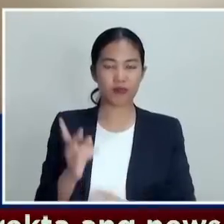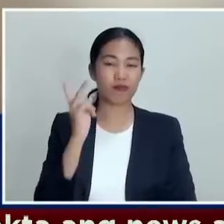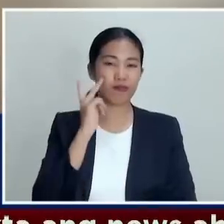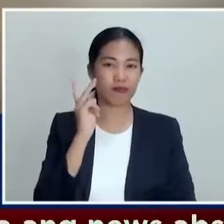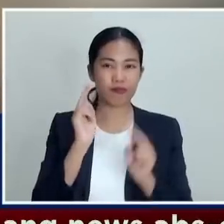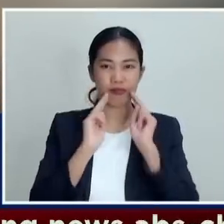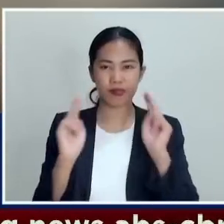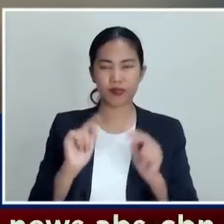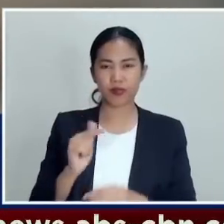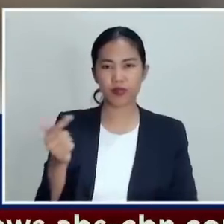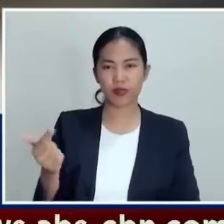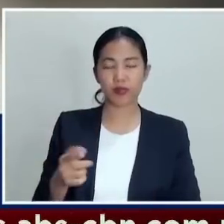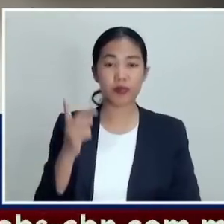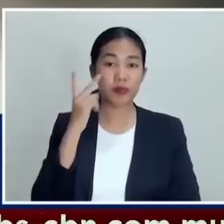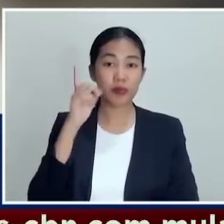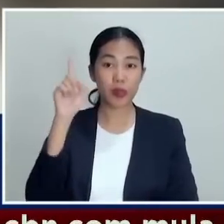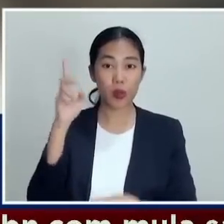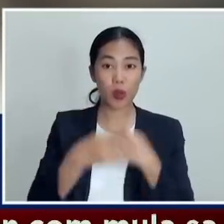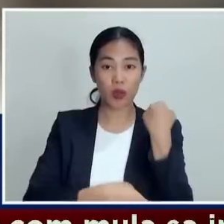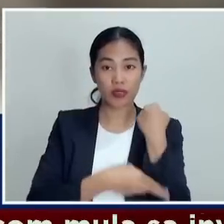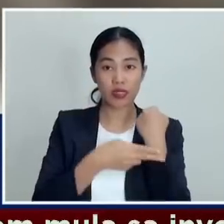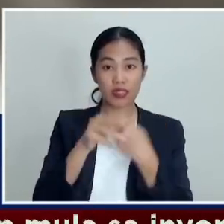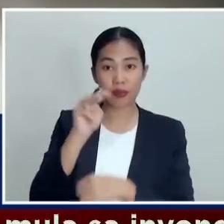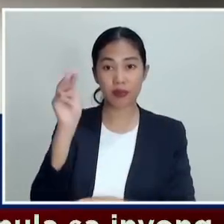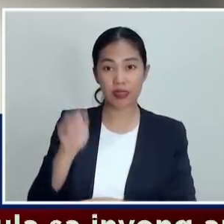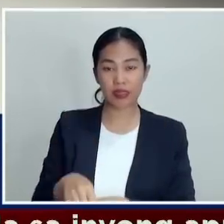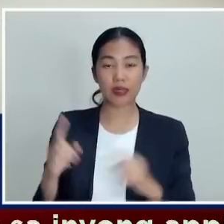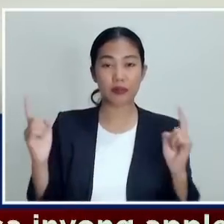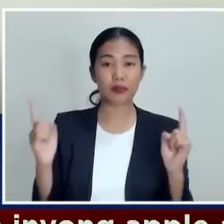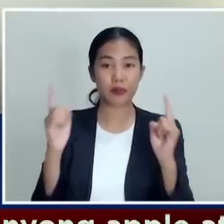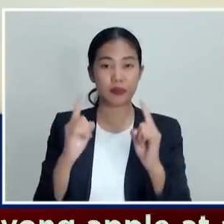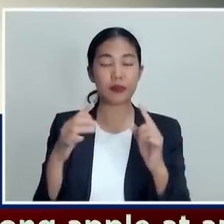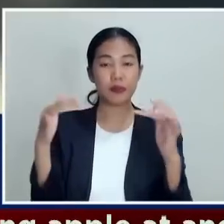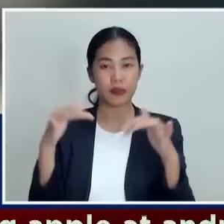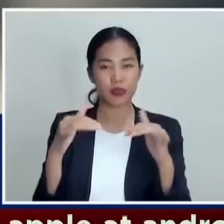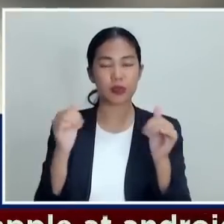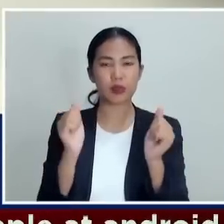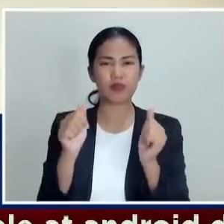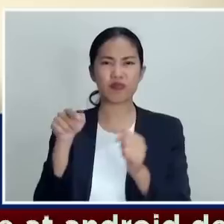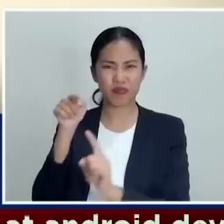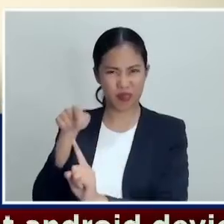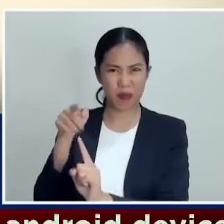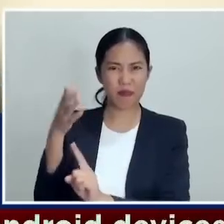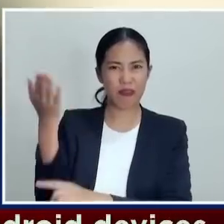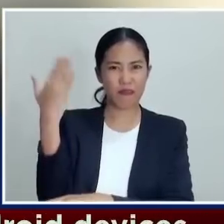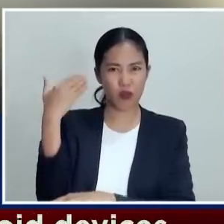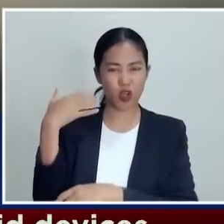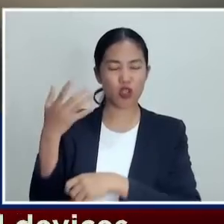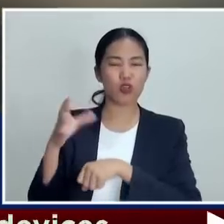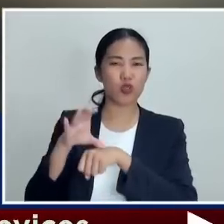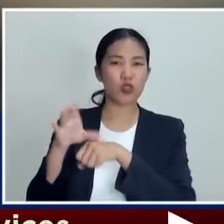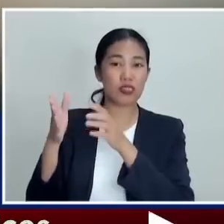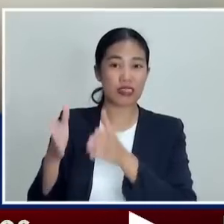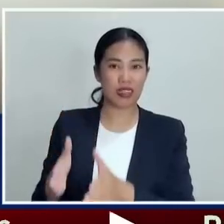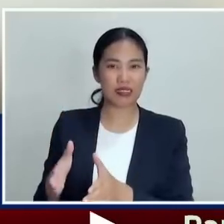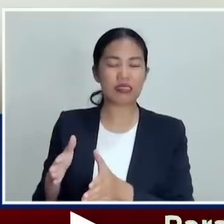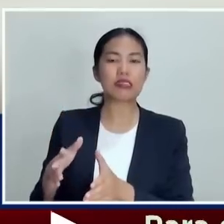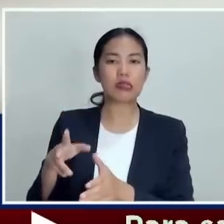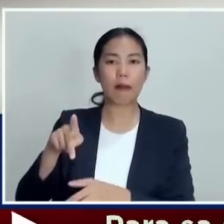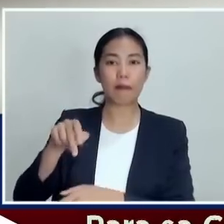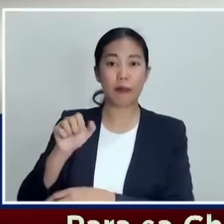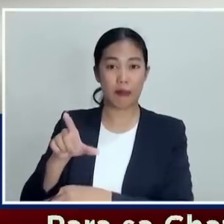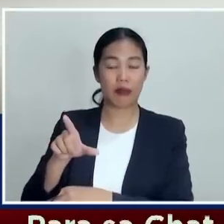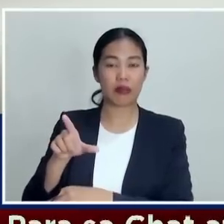Sa isang hotel sa Maynila, nakipagpulong si Ben Sebastian na dating consultant ng Philippine Airlines at si Attorney John Tan na